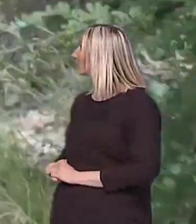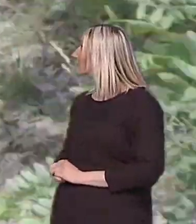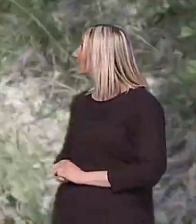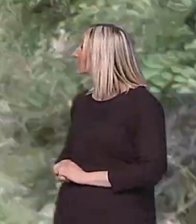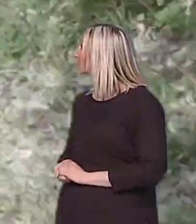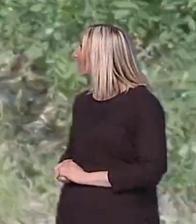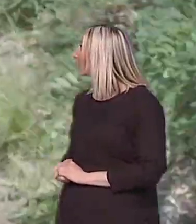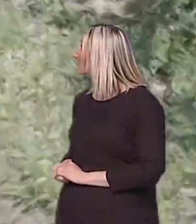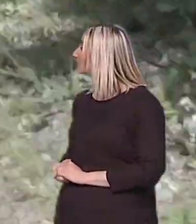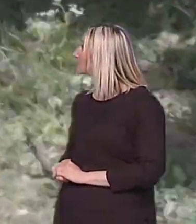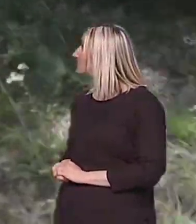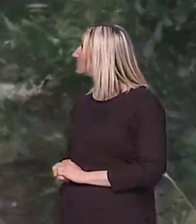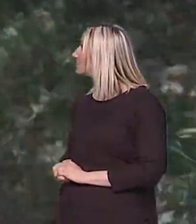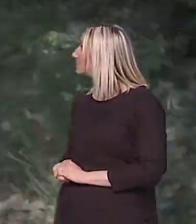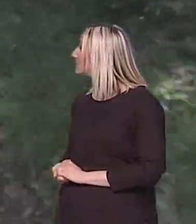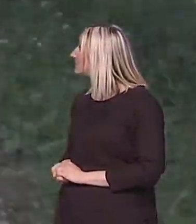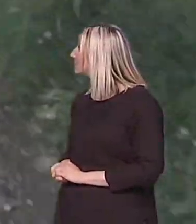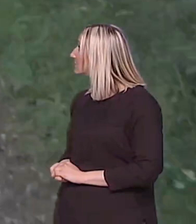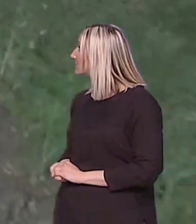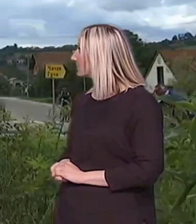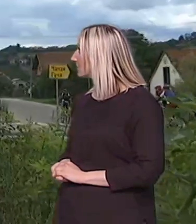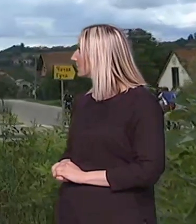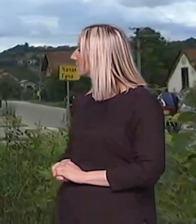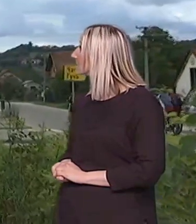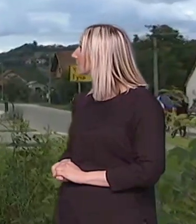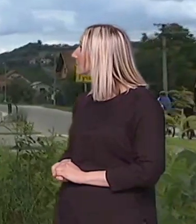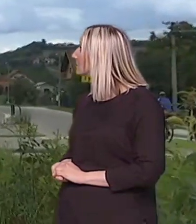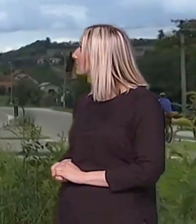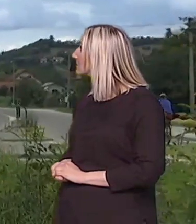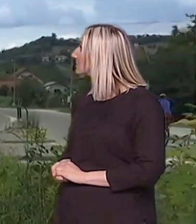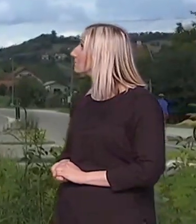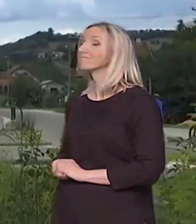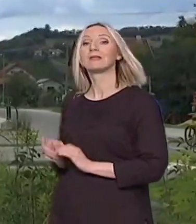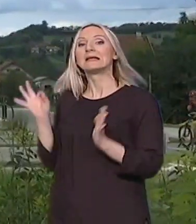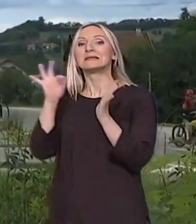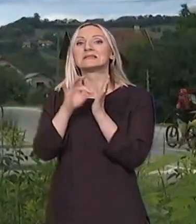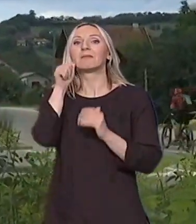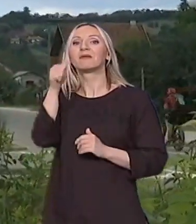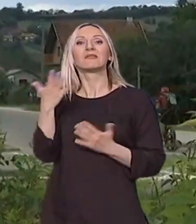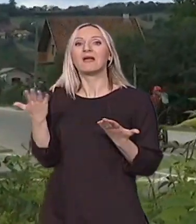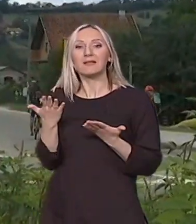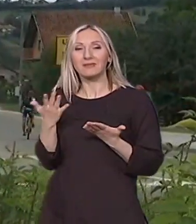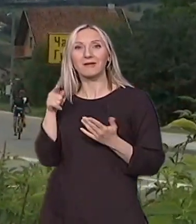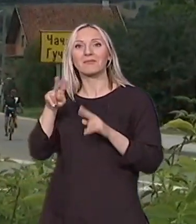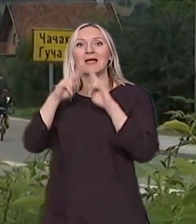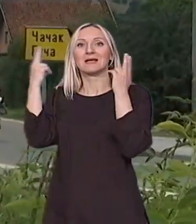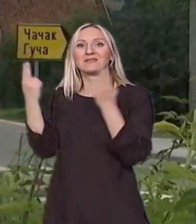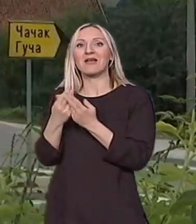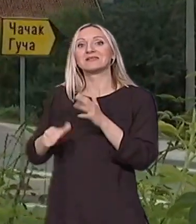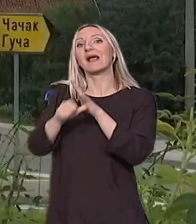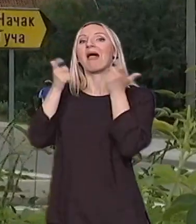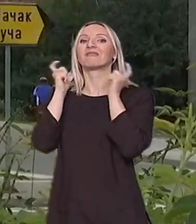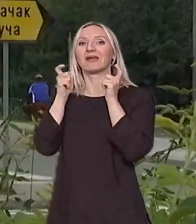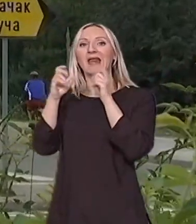Cilj prvo tog dana bio je u svetskoj prestonici trube.